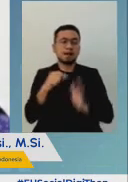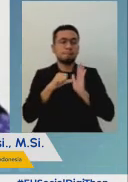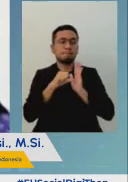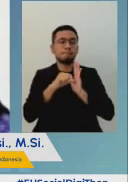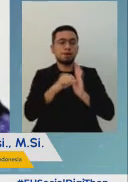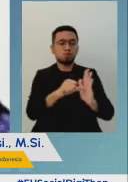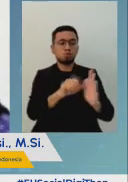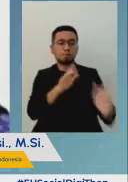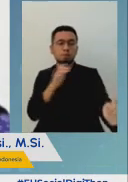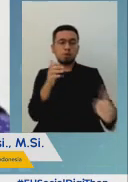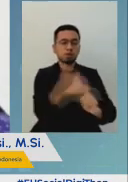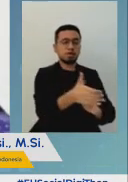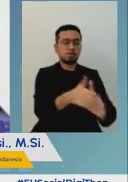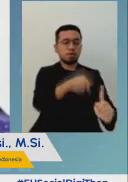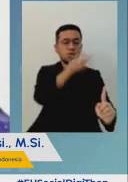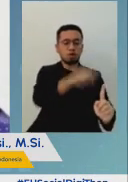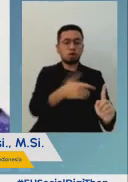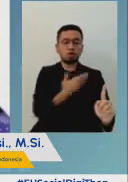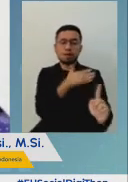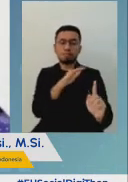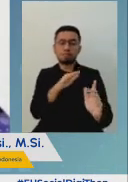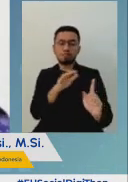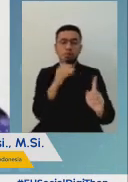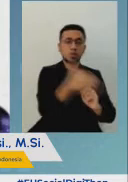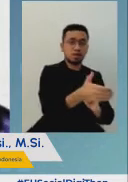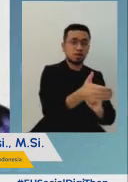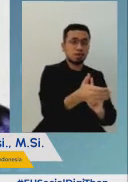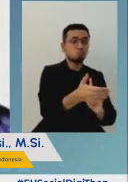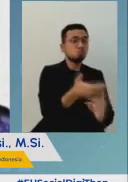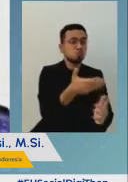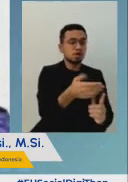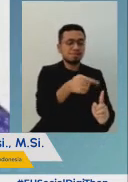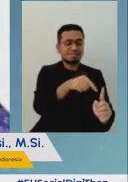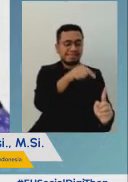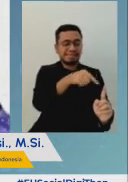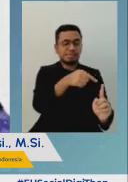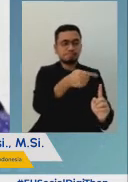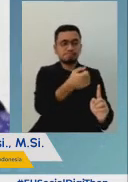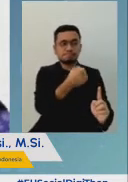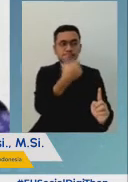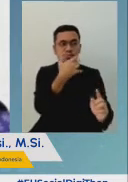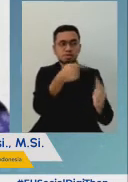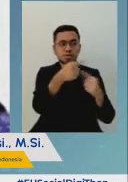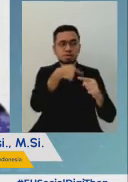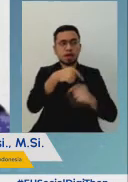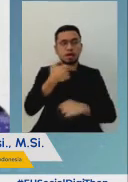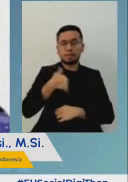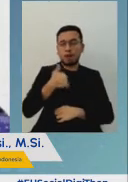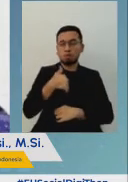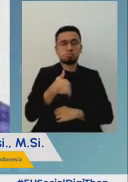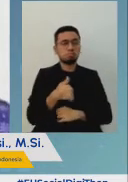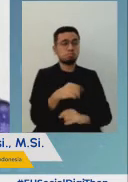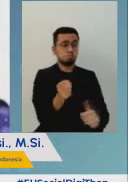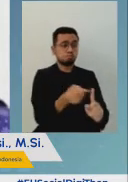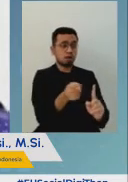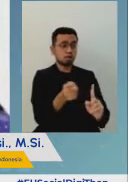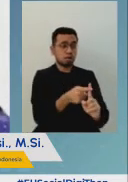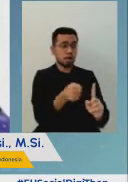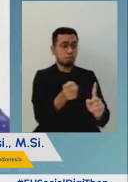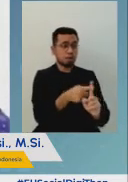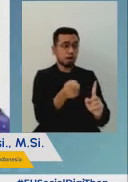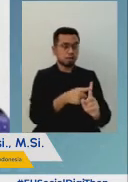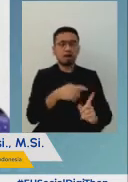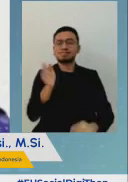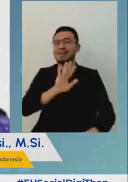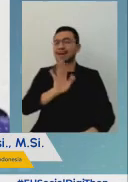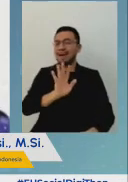ya. Kalau dia belum mau bicara, jangan dipaksa ya. Kita mungkin akan perlu menyamankan dia